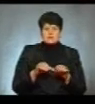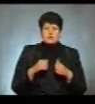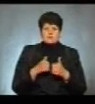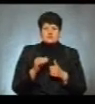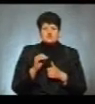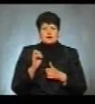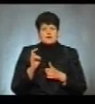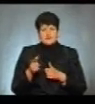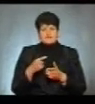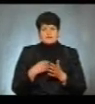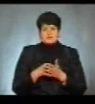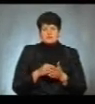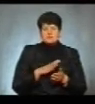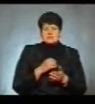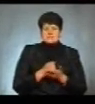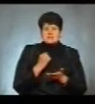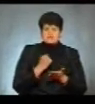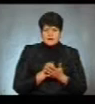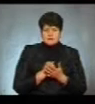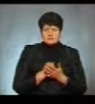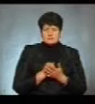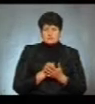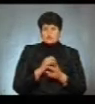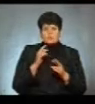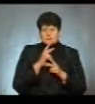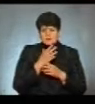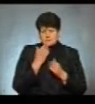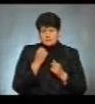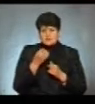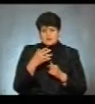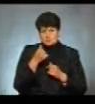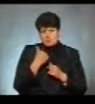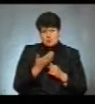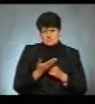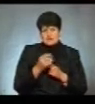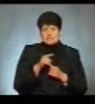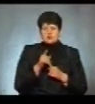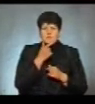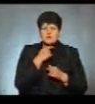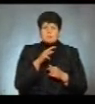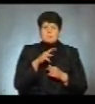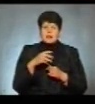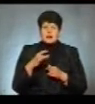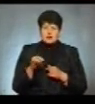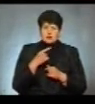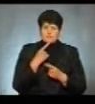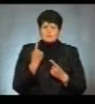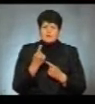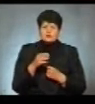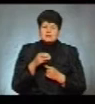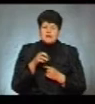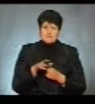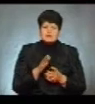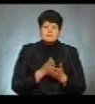ЖК. Вартість була затверджена, якщо не помиляюсь, в 2015 році. То, що пан Михайло говорить, що з 1 травня